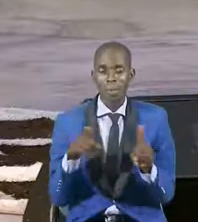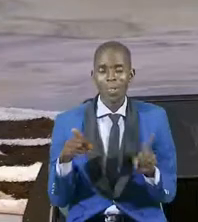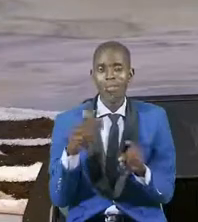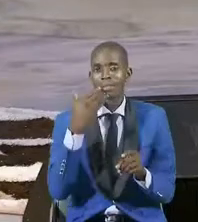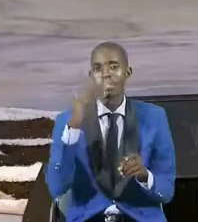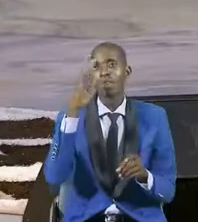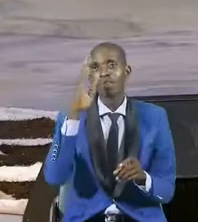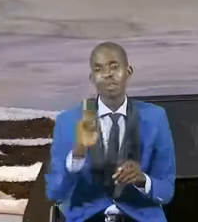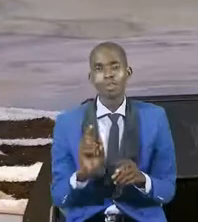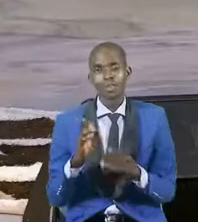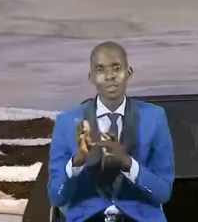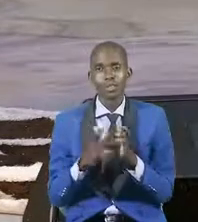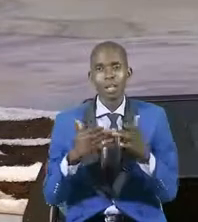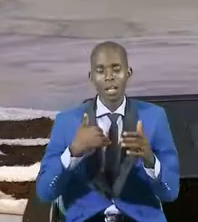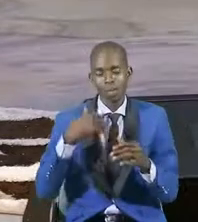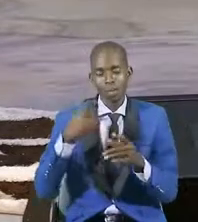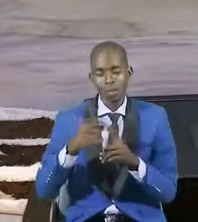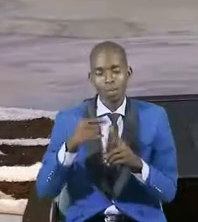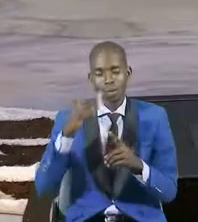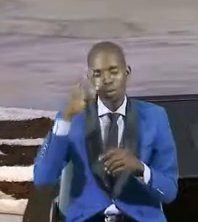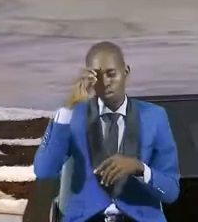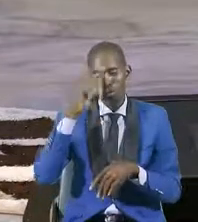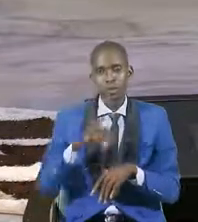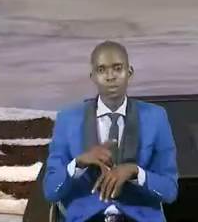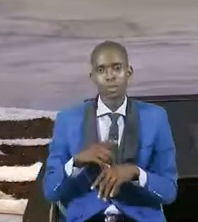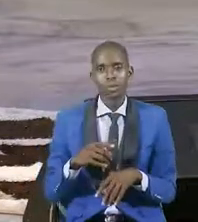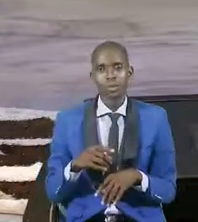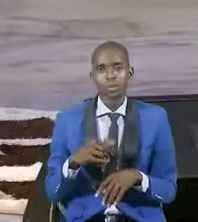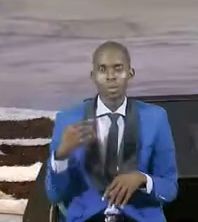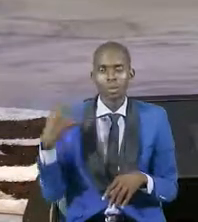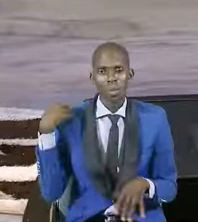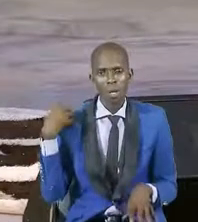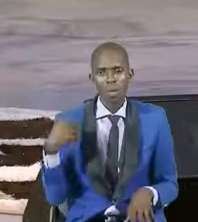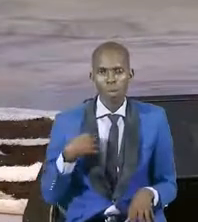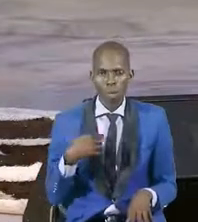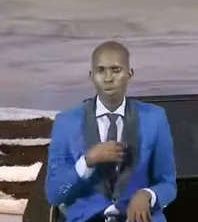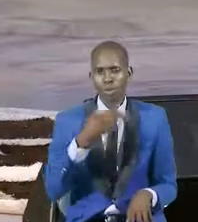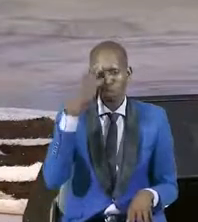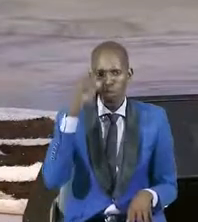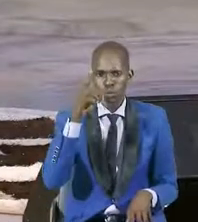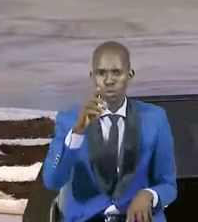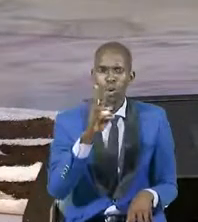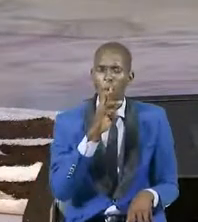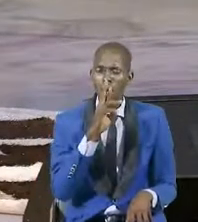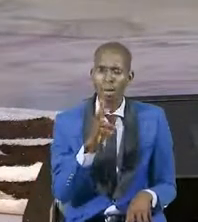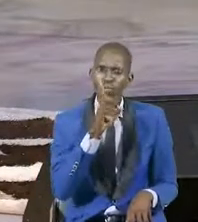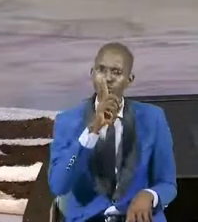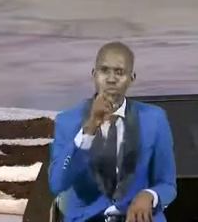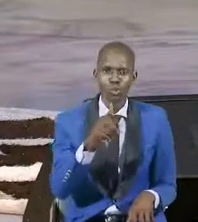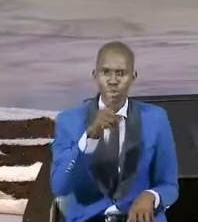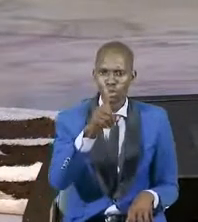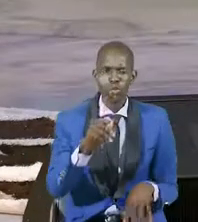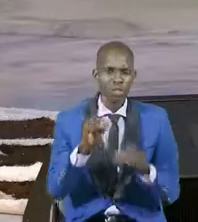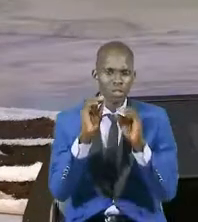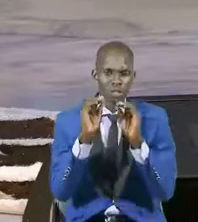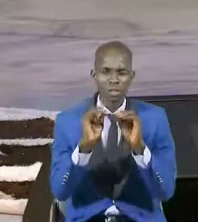Mais ils avaient la parole de sagesse, ils avaient la parole de connaissance, ils connaissaient leur cœur. « Nous savons que tu es vrai